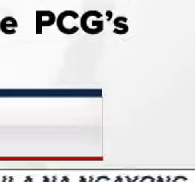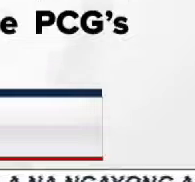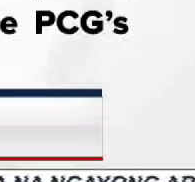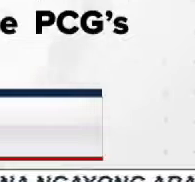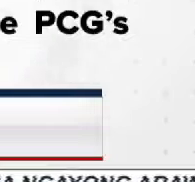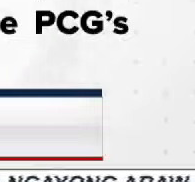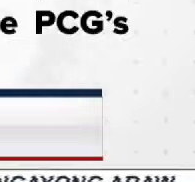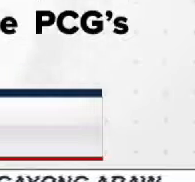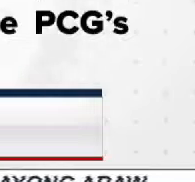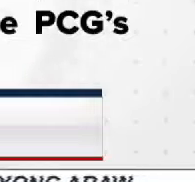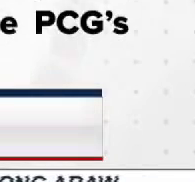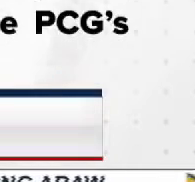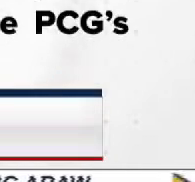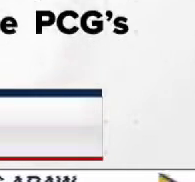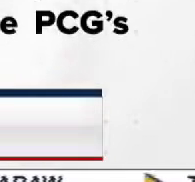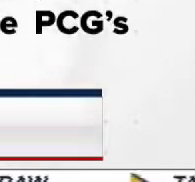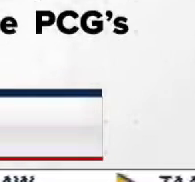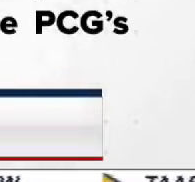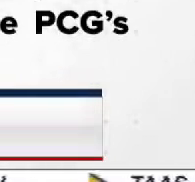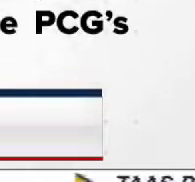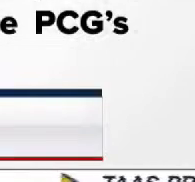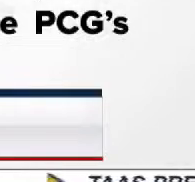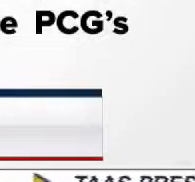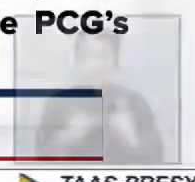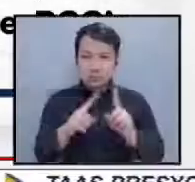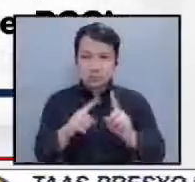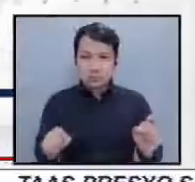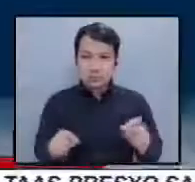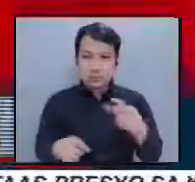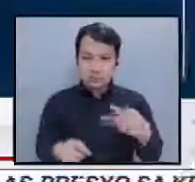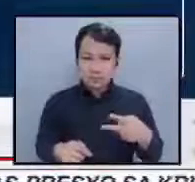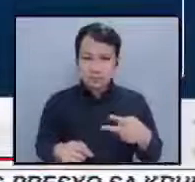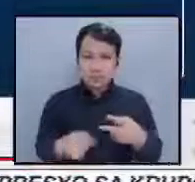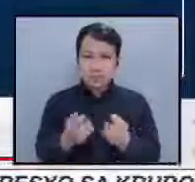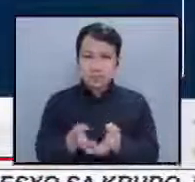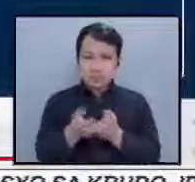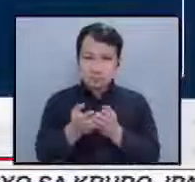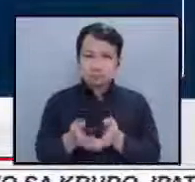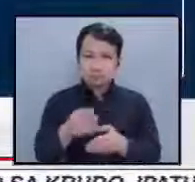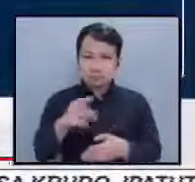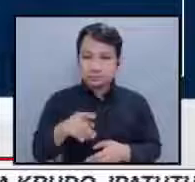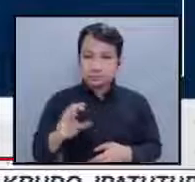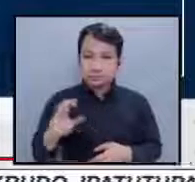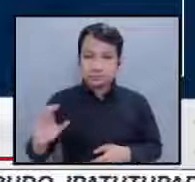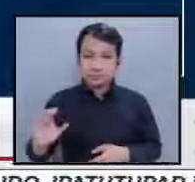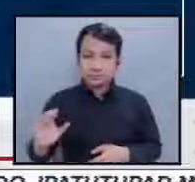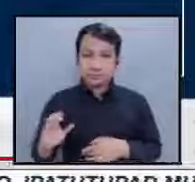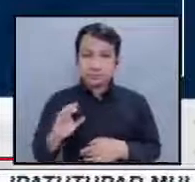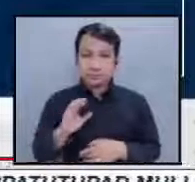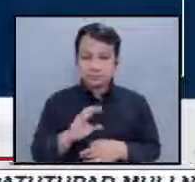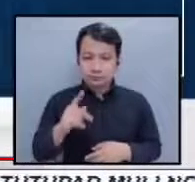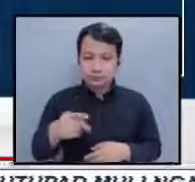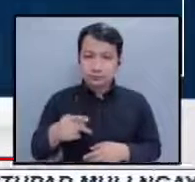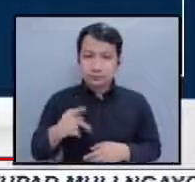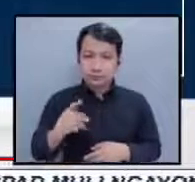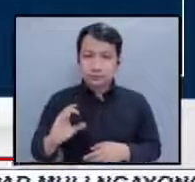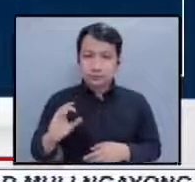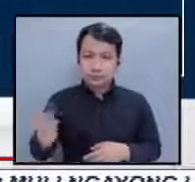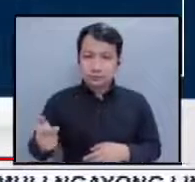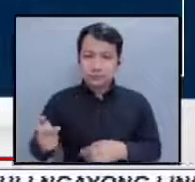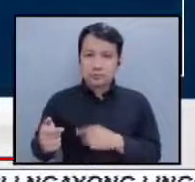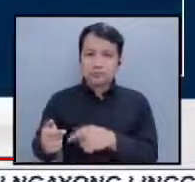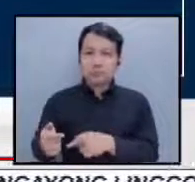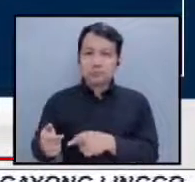ng Maritime Capability Enhancement Exercise ang dalawang barko ng PCG. Ayon kay PCG Commandant Admiral Artemio Abu,